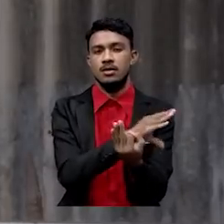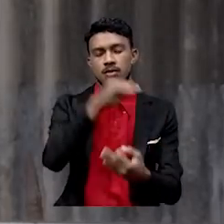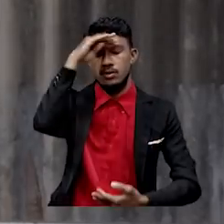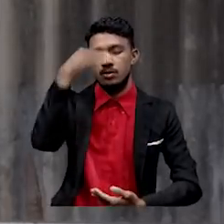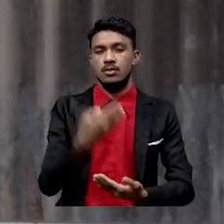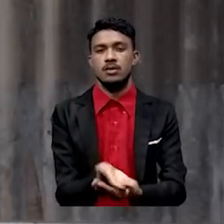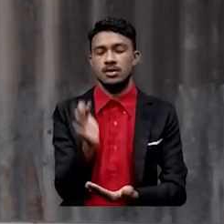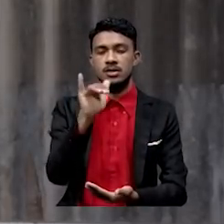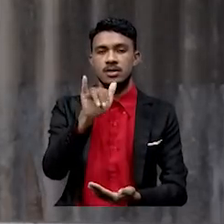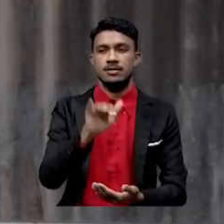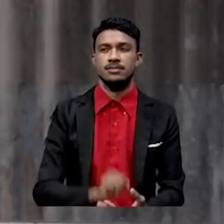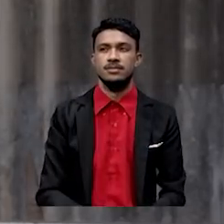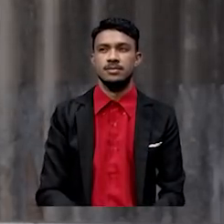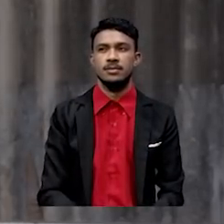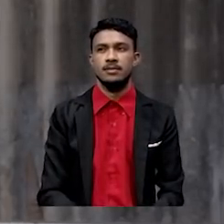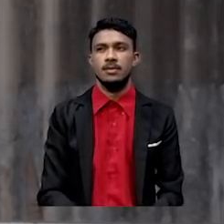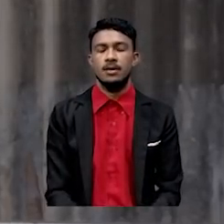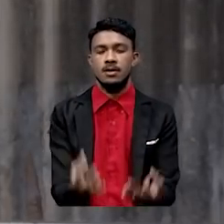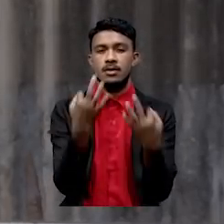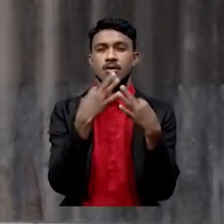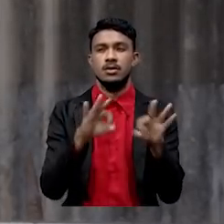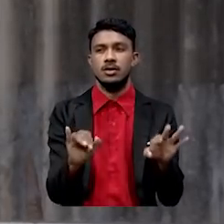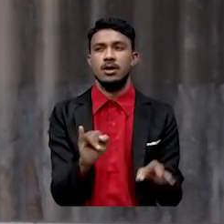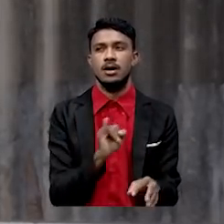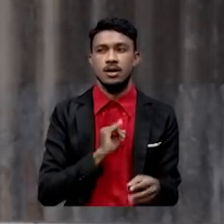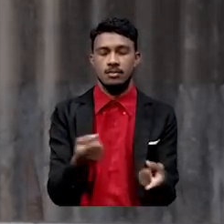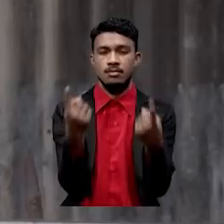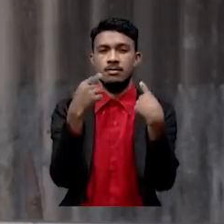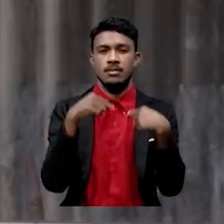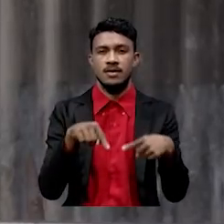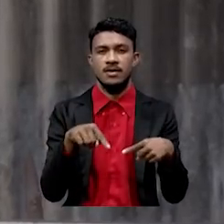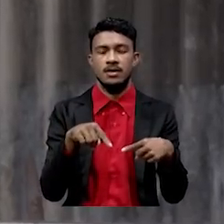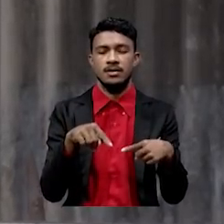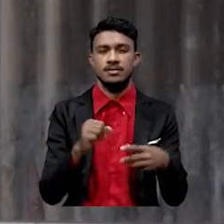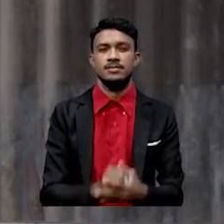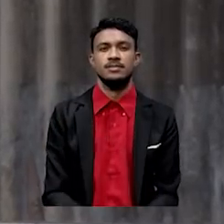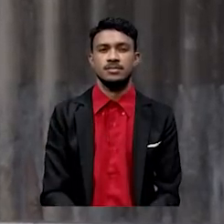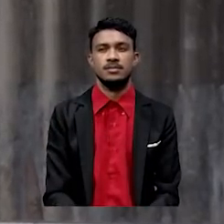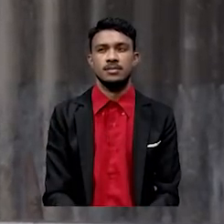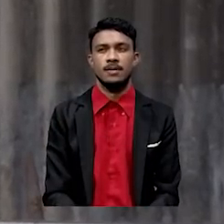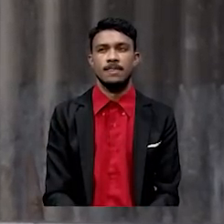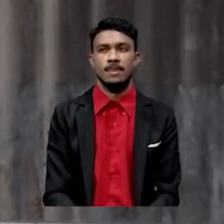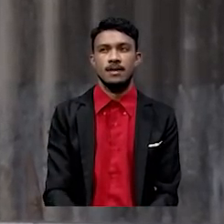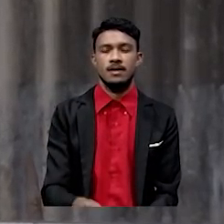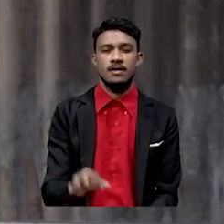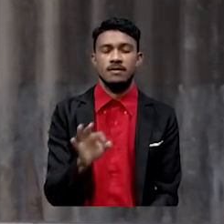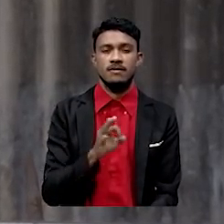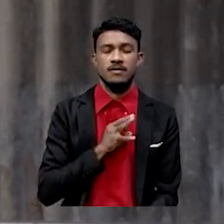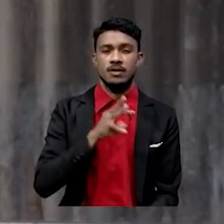nebar waktu tiang aku pindah mai kali ya waktu mereka 45 ni